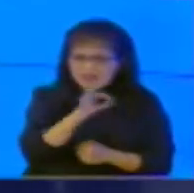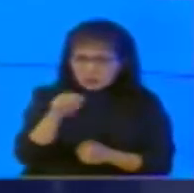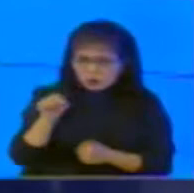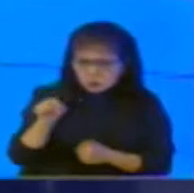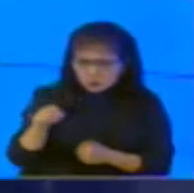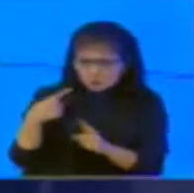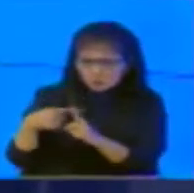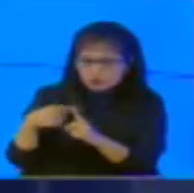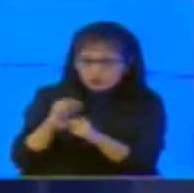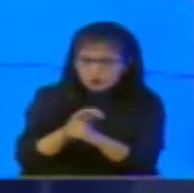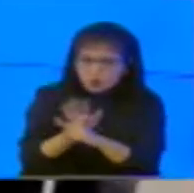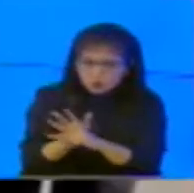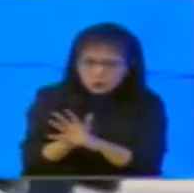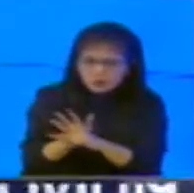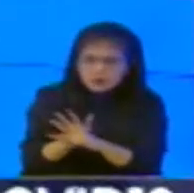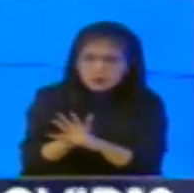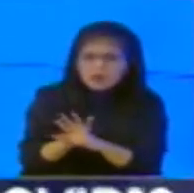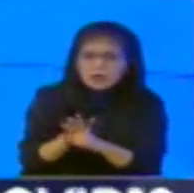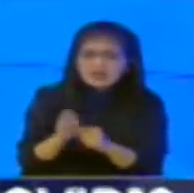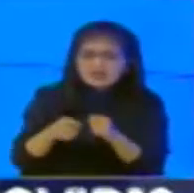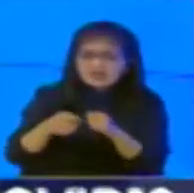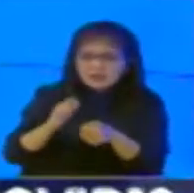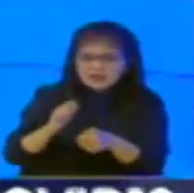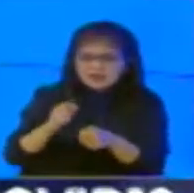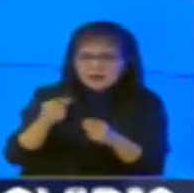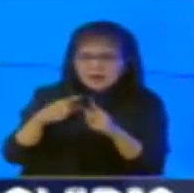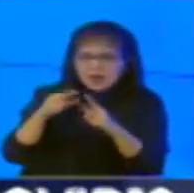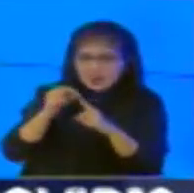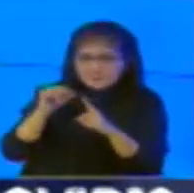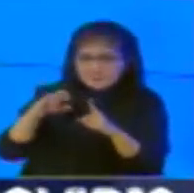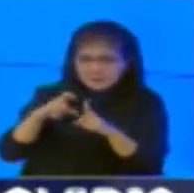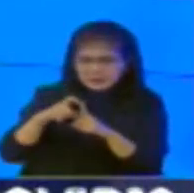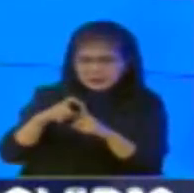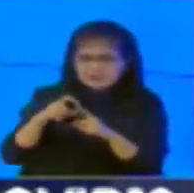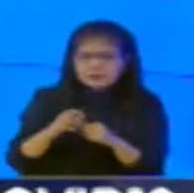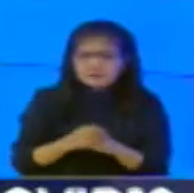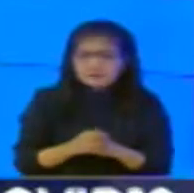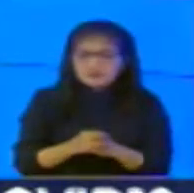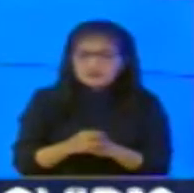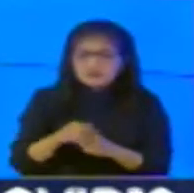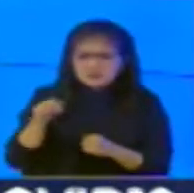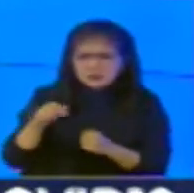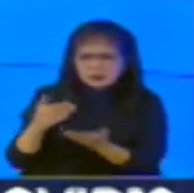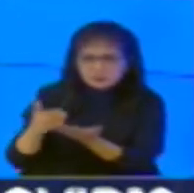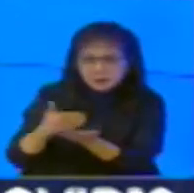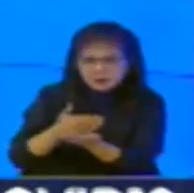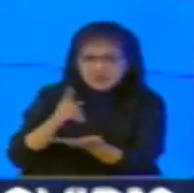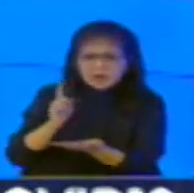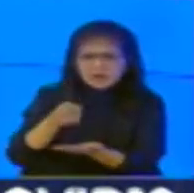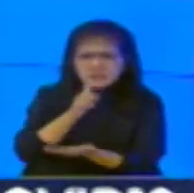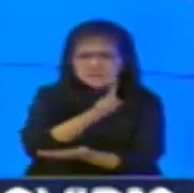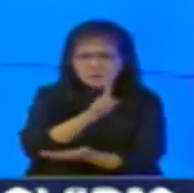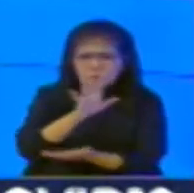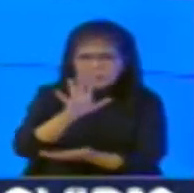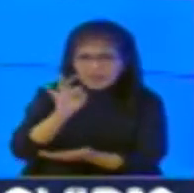positif COVID-19 setelah dilakukan rapid test. Mereka adalah sebagian dari 1.550 siswa